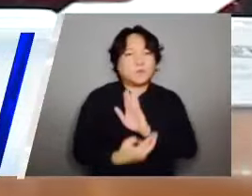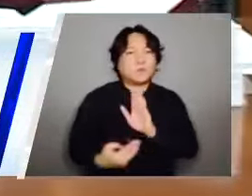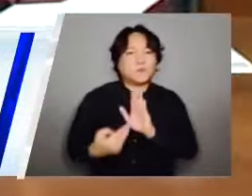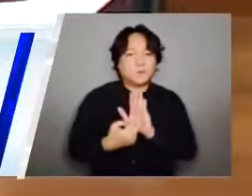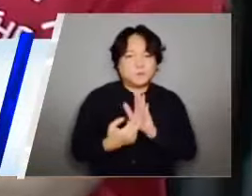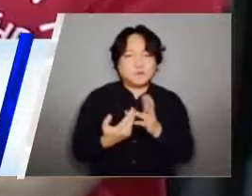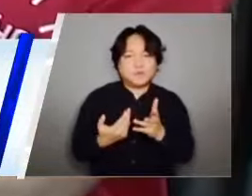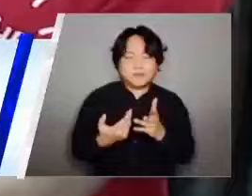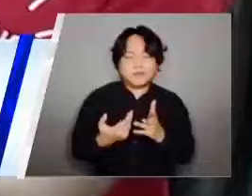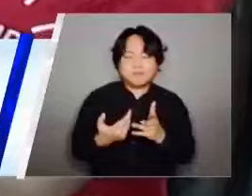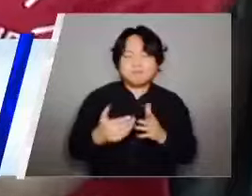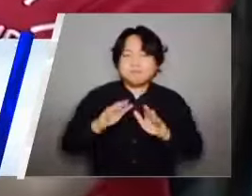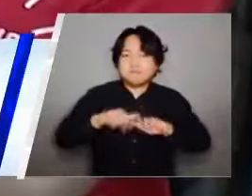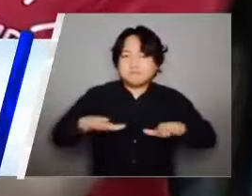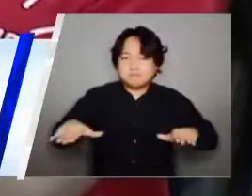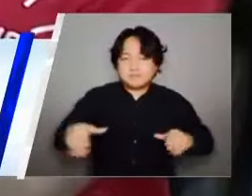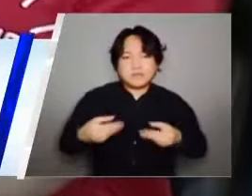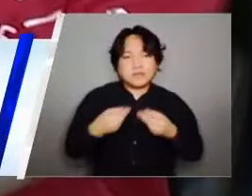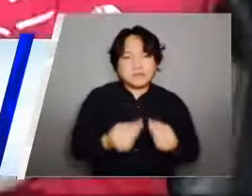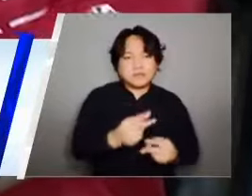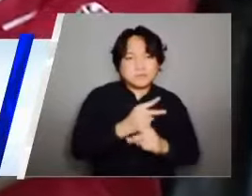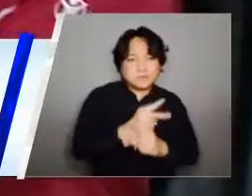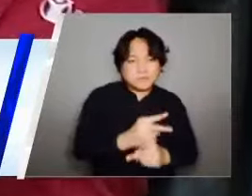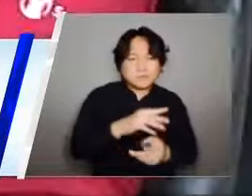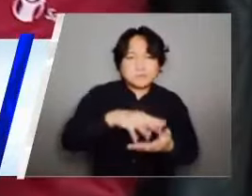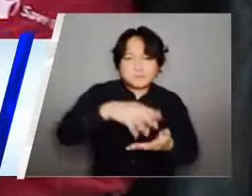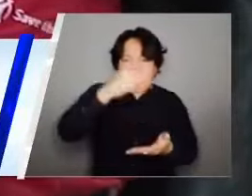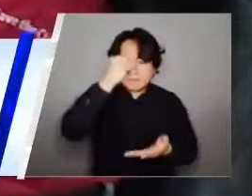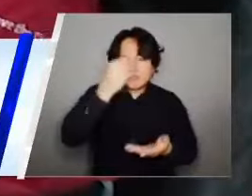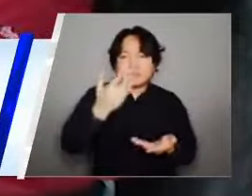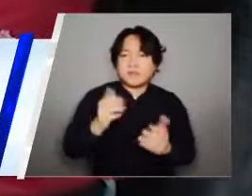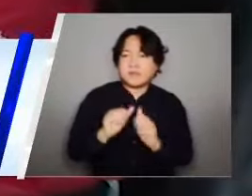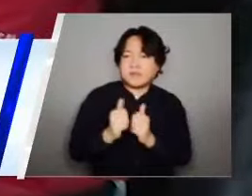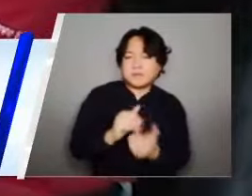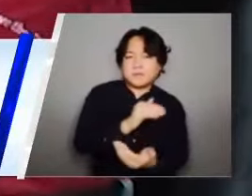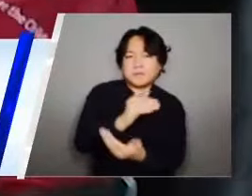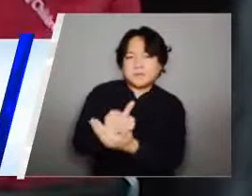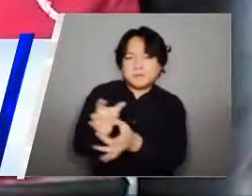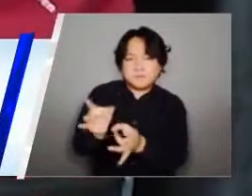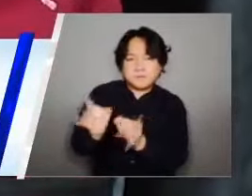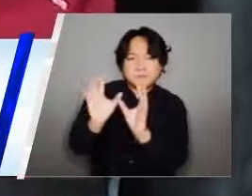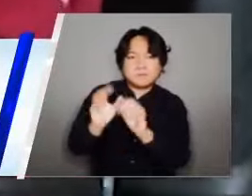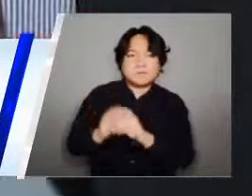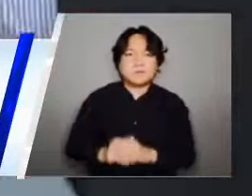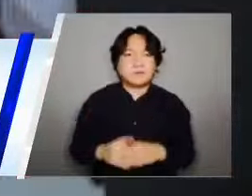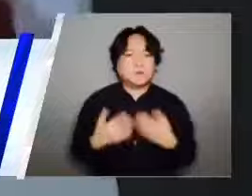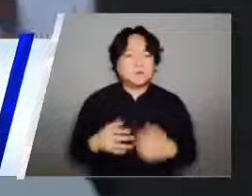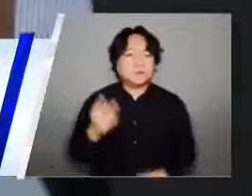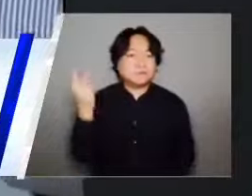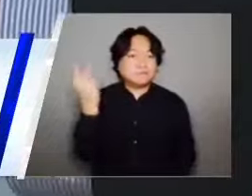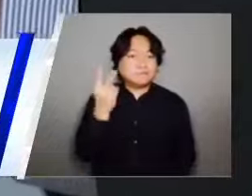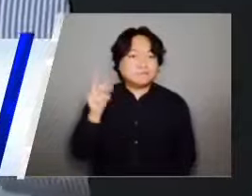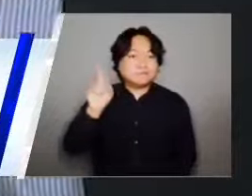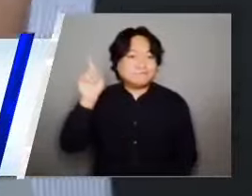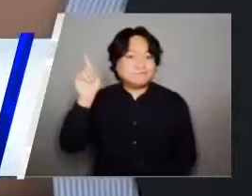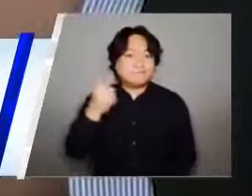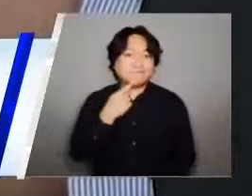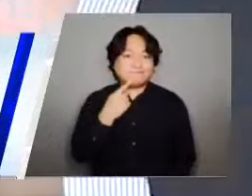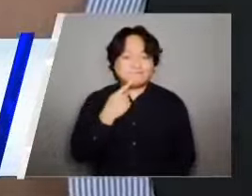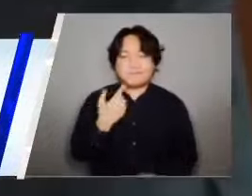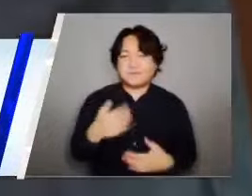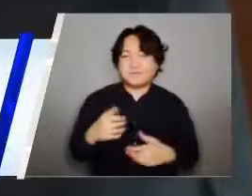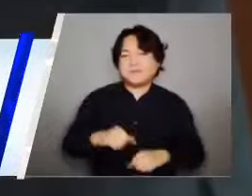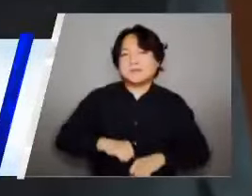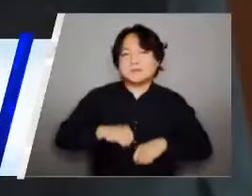at bigyang proteksyon sa kapahamakan malaking karangalan daw ito para sa team barda at umaasa Silang